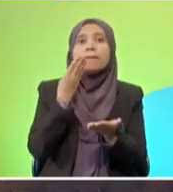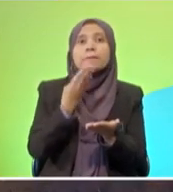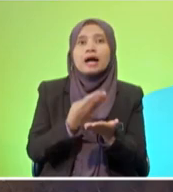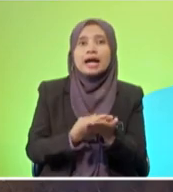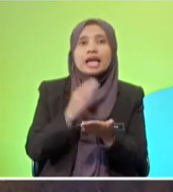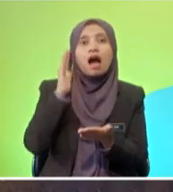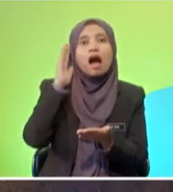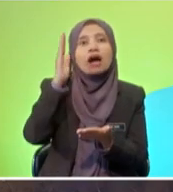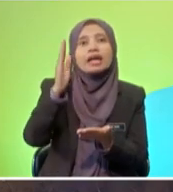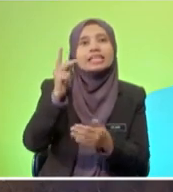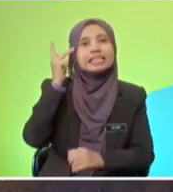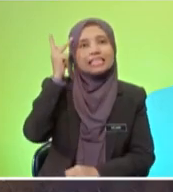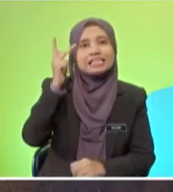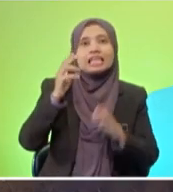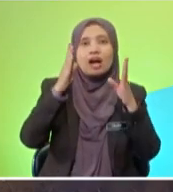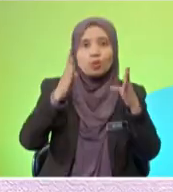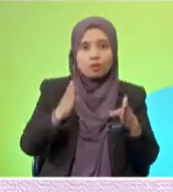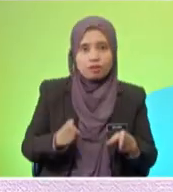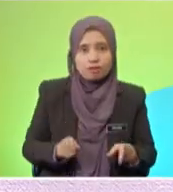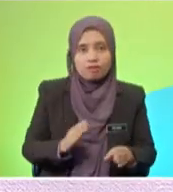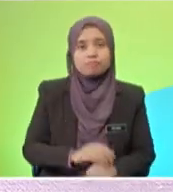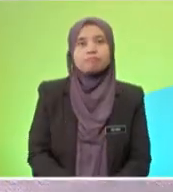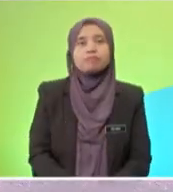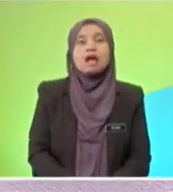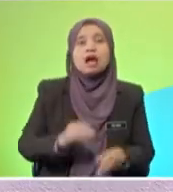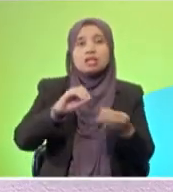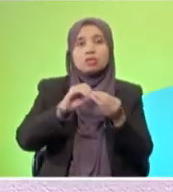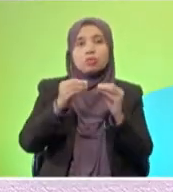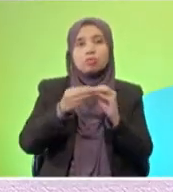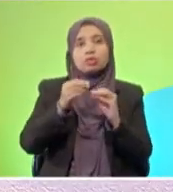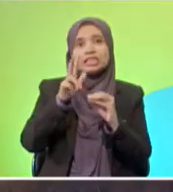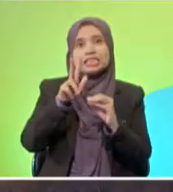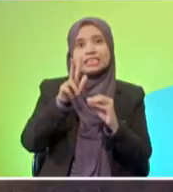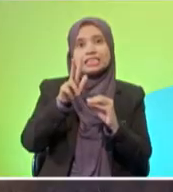dan diingati oleh orang oke baik untuk yang ketiga